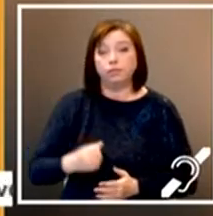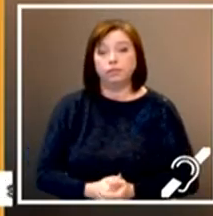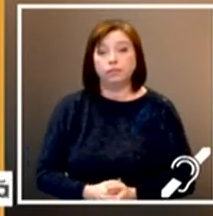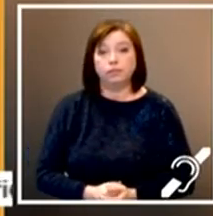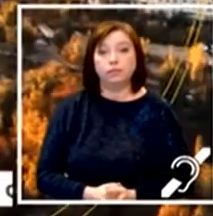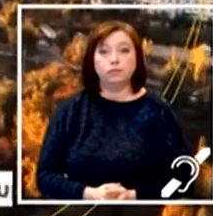Cafe